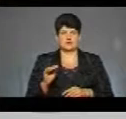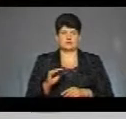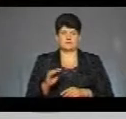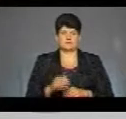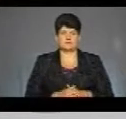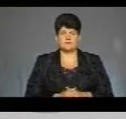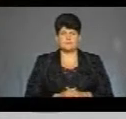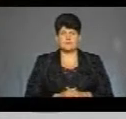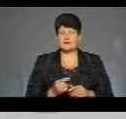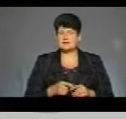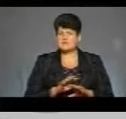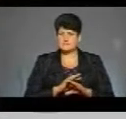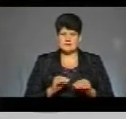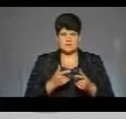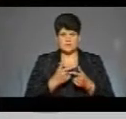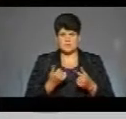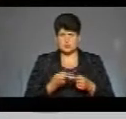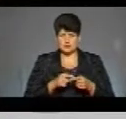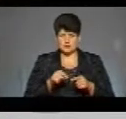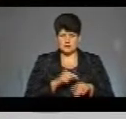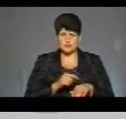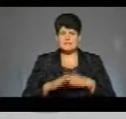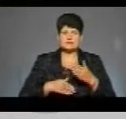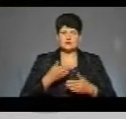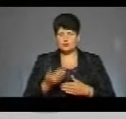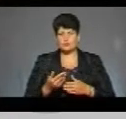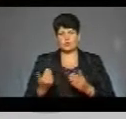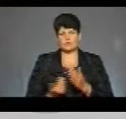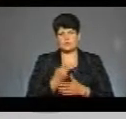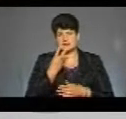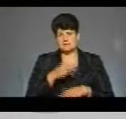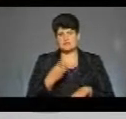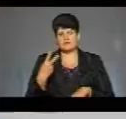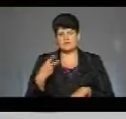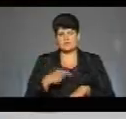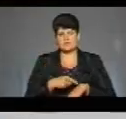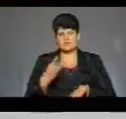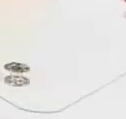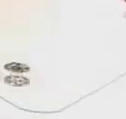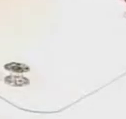Це вся інформація на цю годину. Наступний випуск дивіться вже о 20:30.